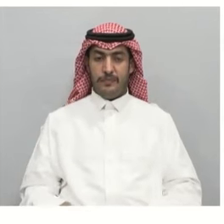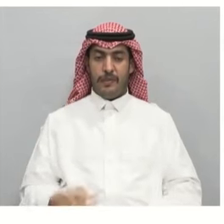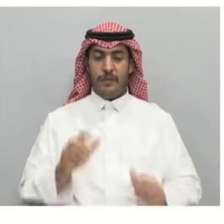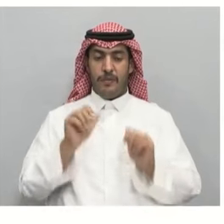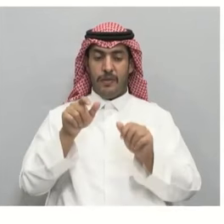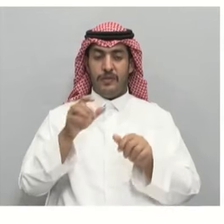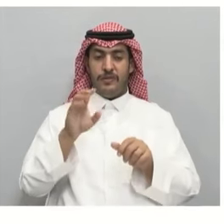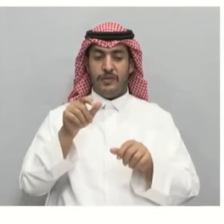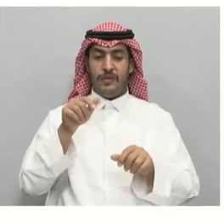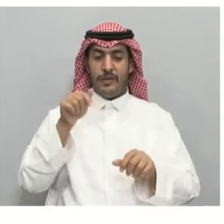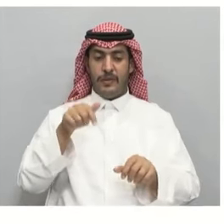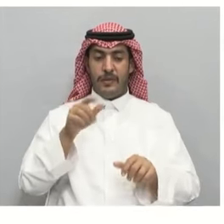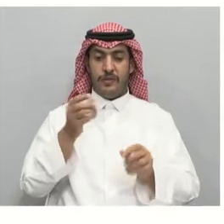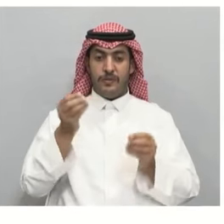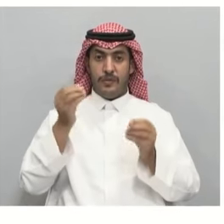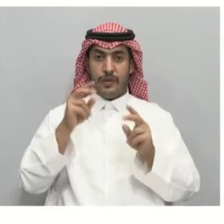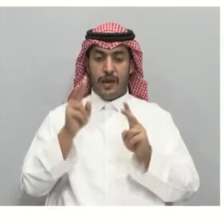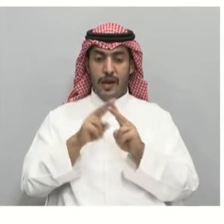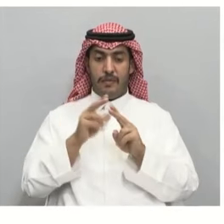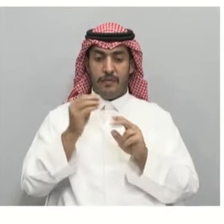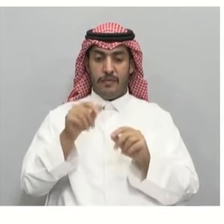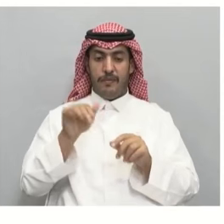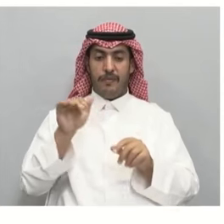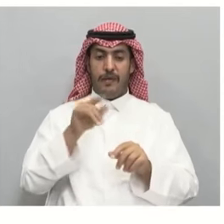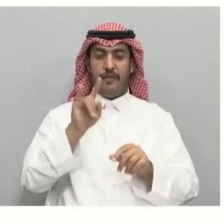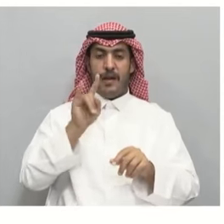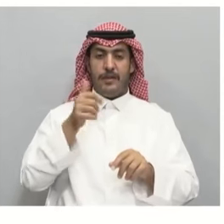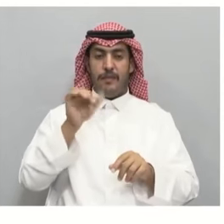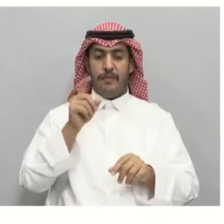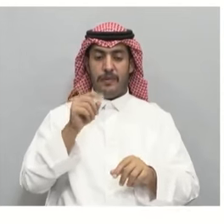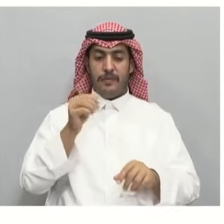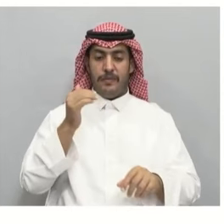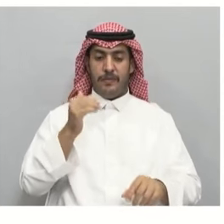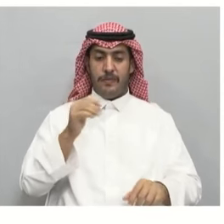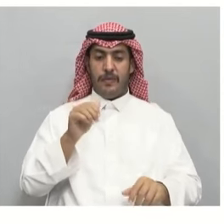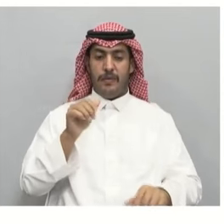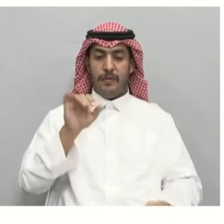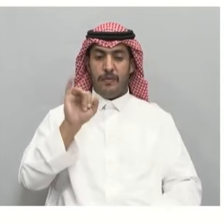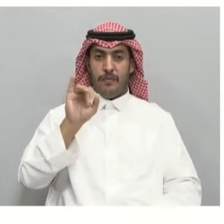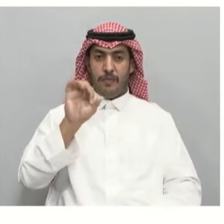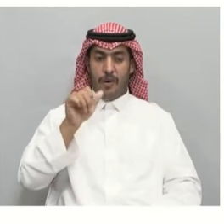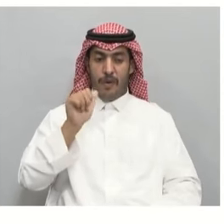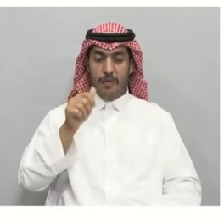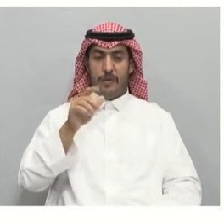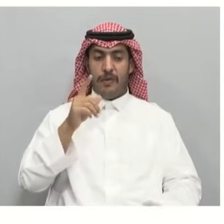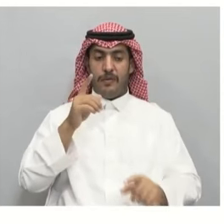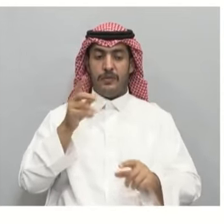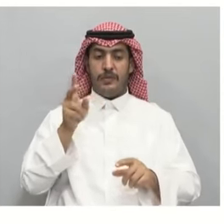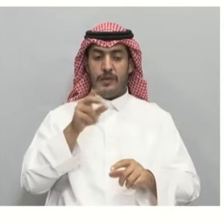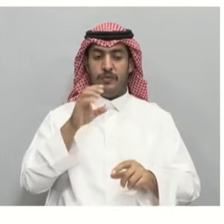مقاومه هذا الجهاز اذا كانت شده التيار الكهربائي المار في 10 امبير المقاومه راح تساوي